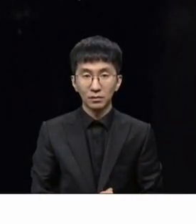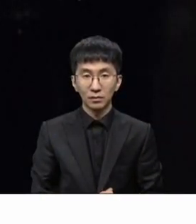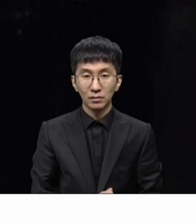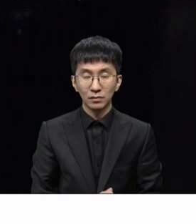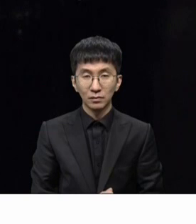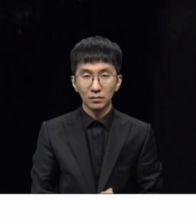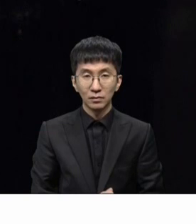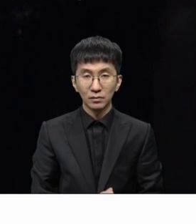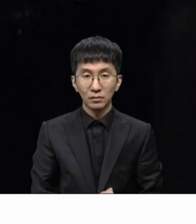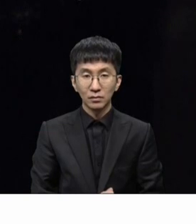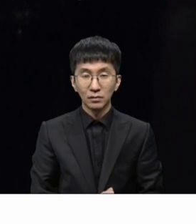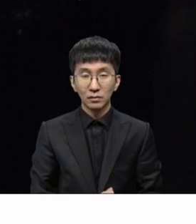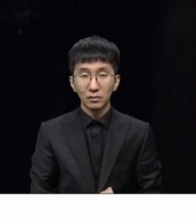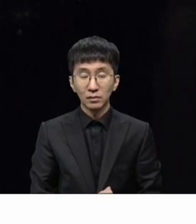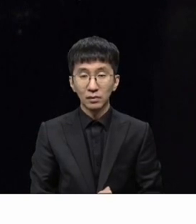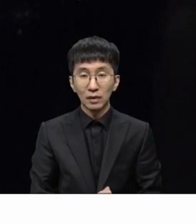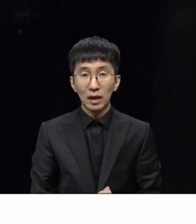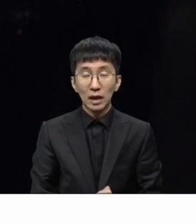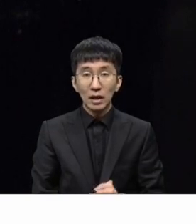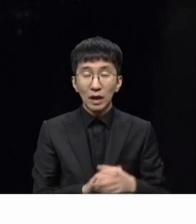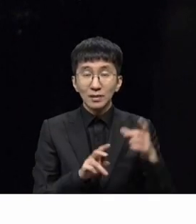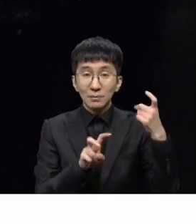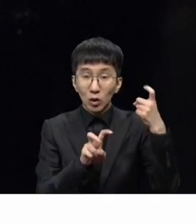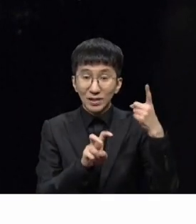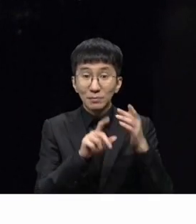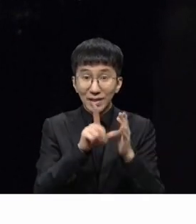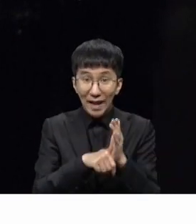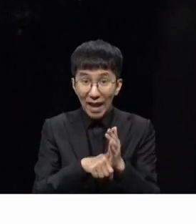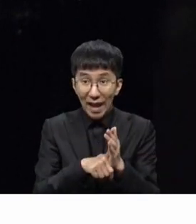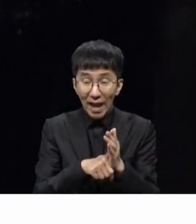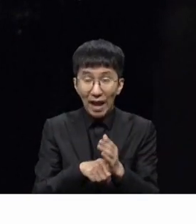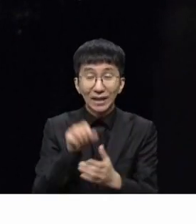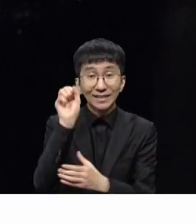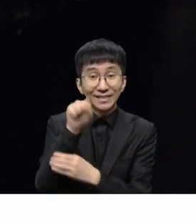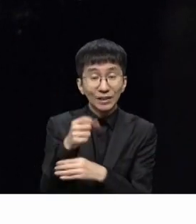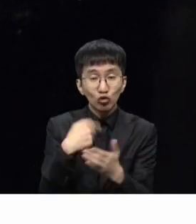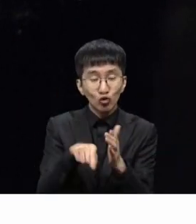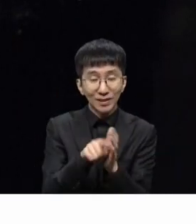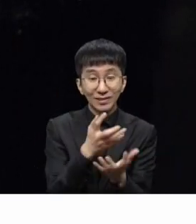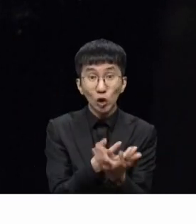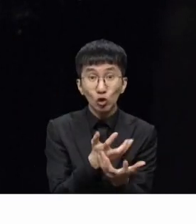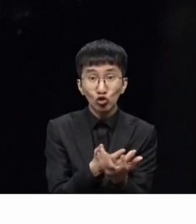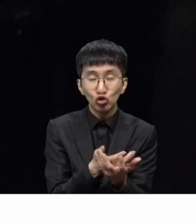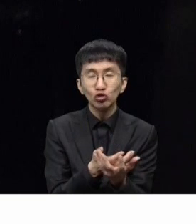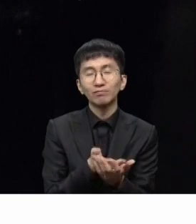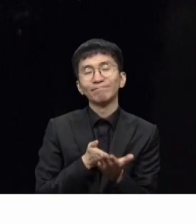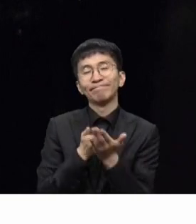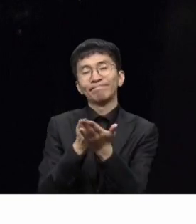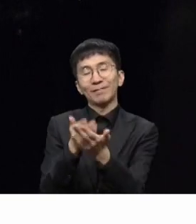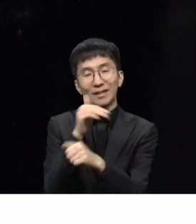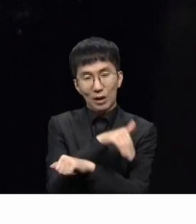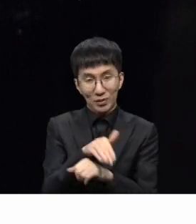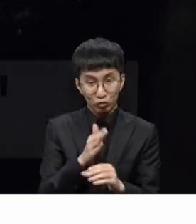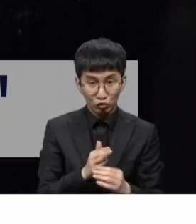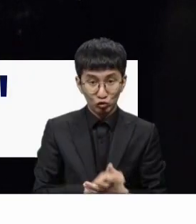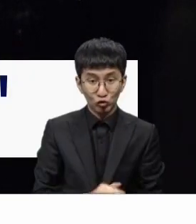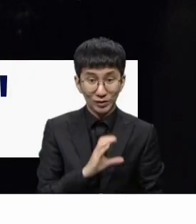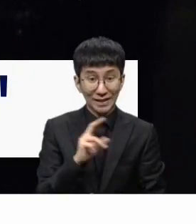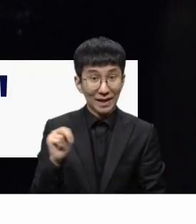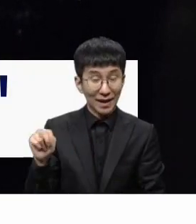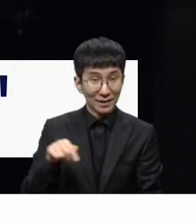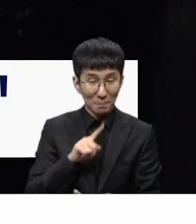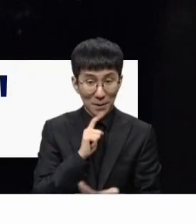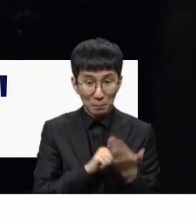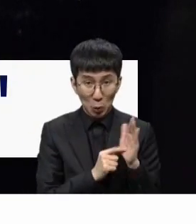네, 화이자는 미국 시간 20일에 백신 승인 신청 서류를 FDA에 내겠다고 밝혔습니다. CNN은 이르면 다음